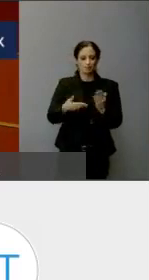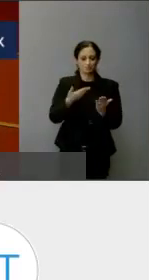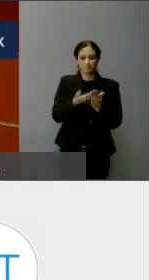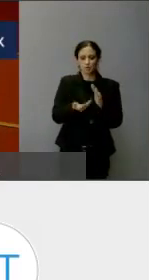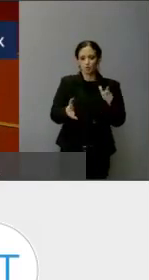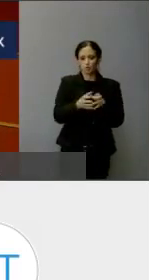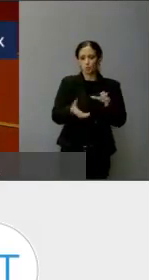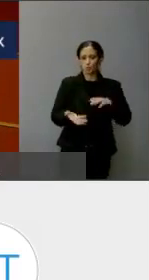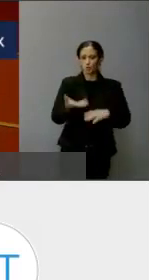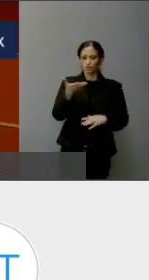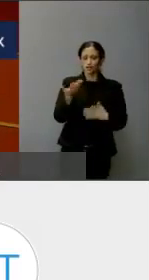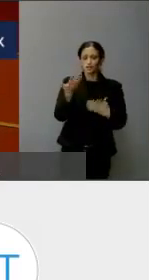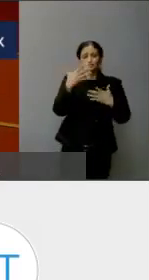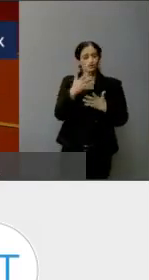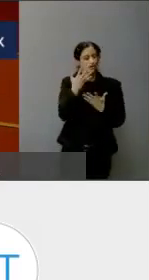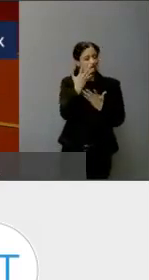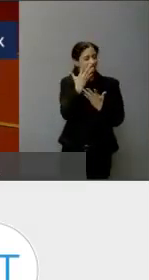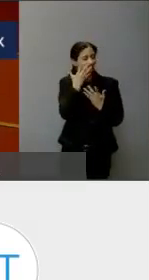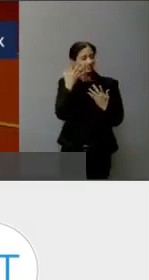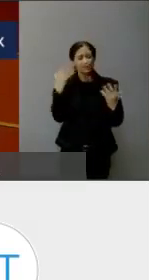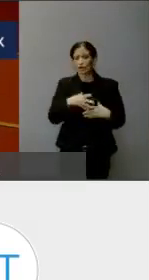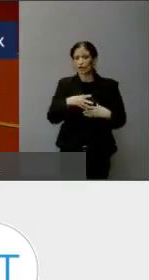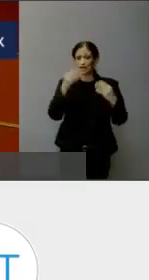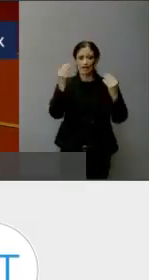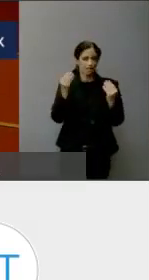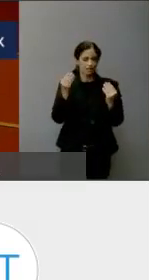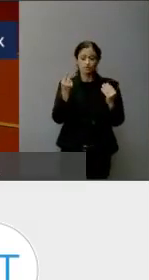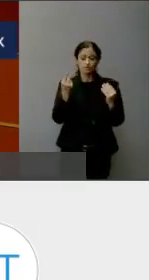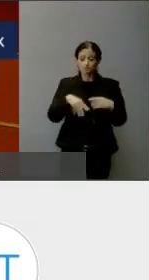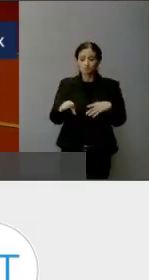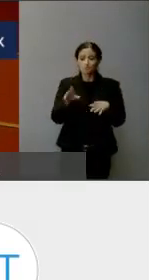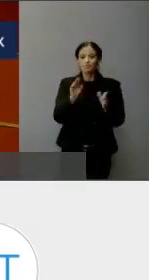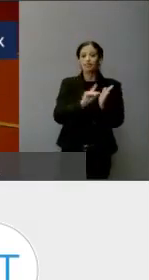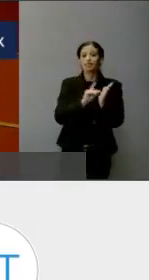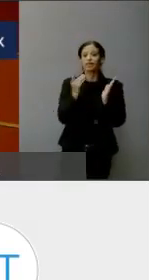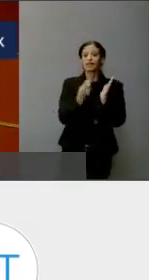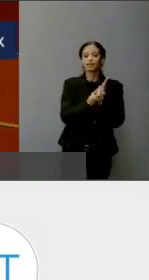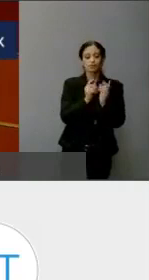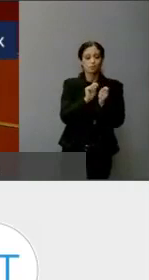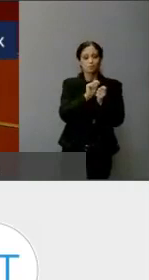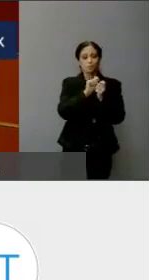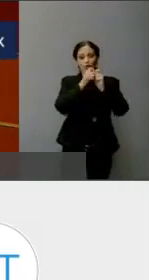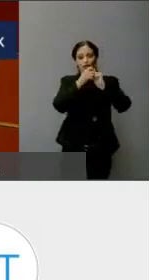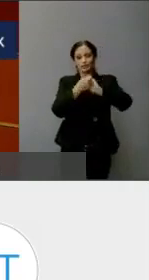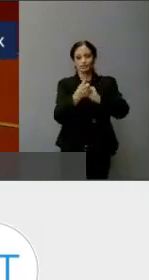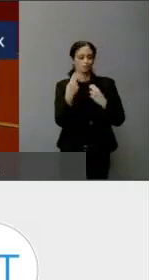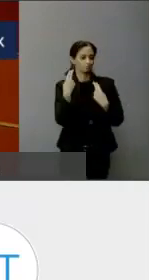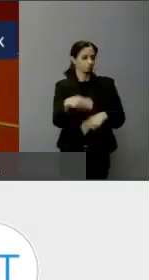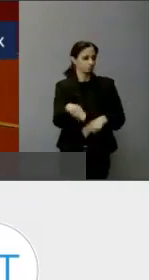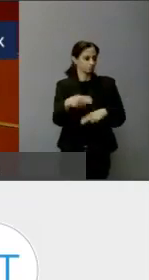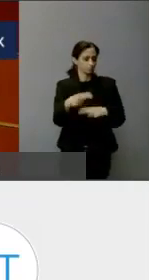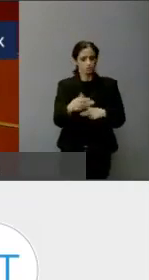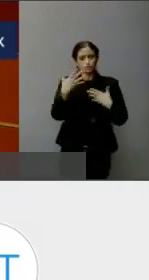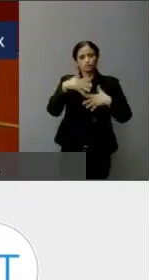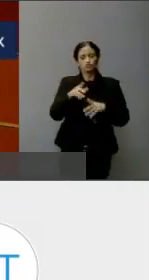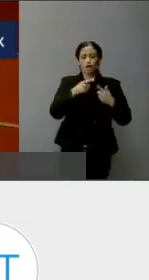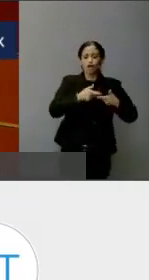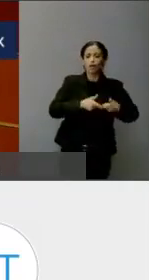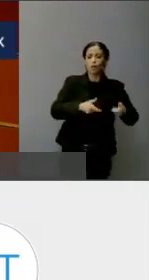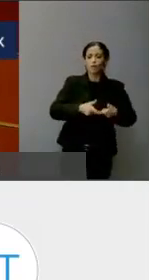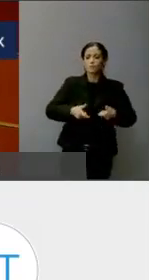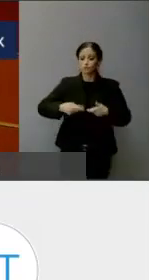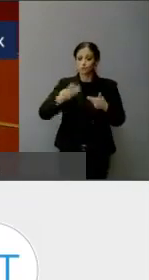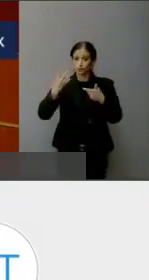era evidente fin dall'inizio che questa delibera non potesse essere modificata lo abbiamo visto nelle commissioni quattro commissioni